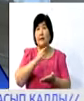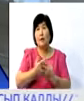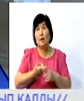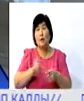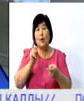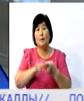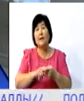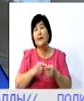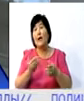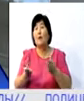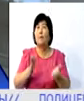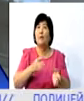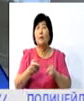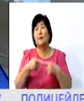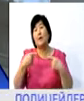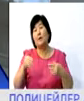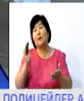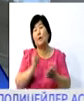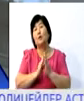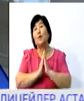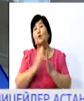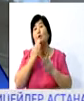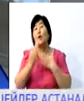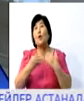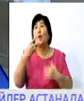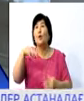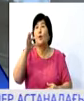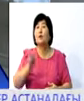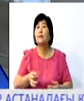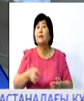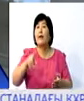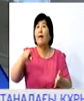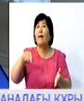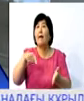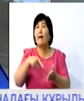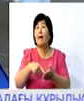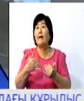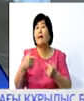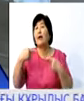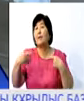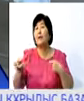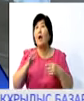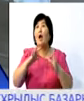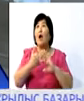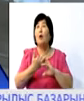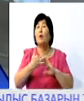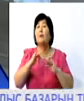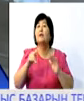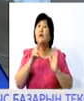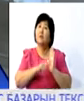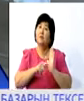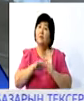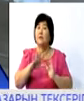біз пропорцияны басқаша қойсын деп отырмыз, сұрап отқанбыз. 30% қалады, басқа да келгендер, ауылдан келген балалар 70% солар болсын